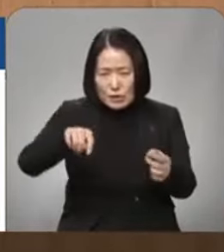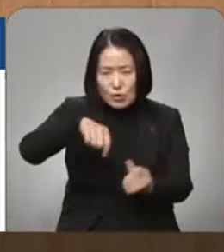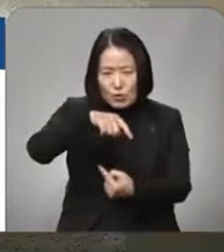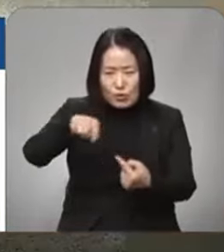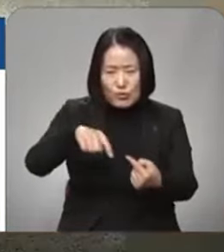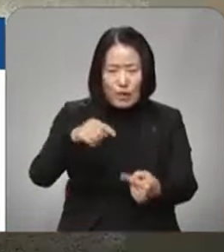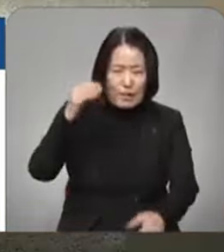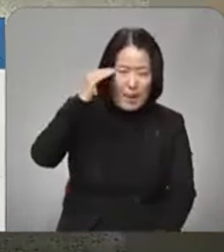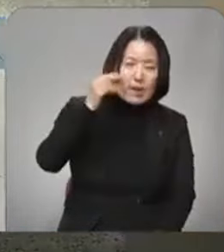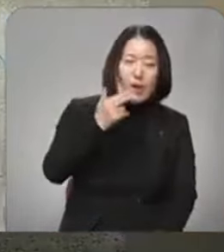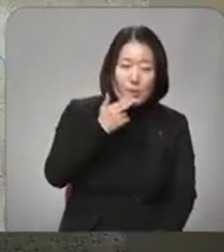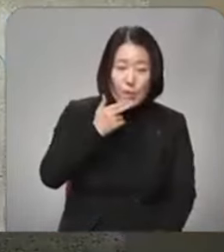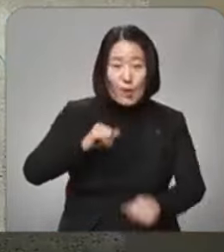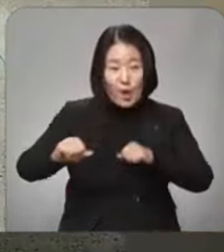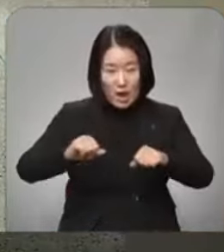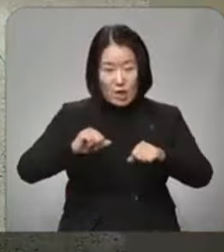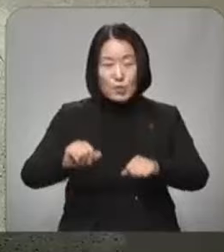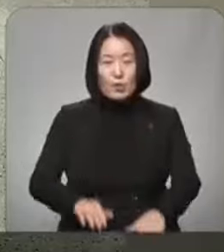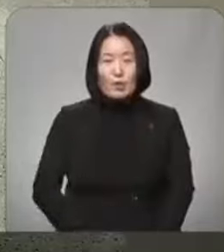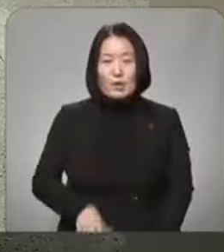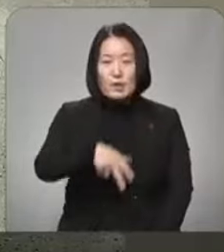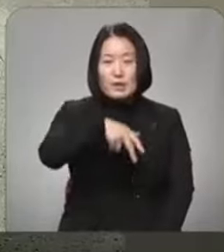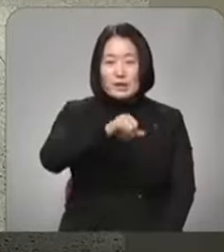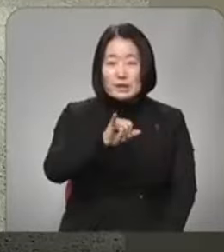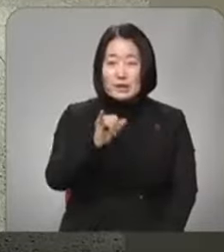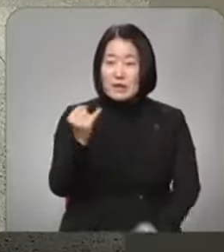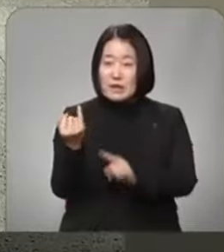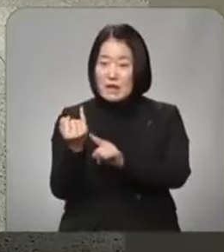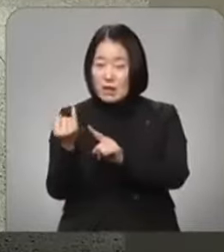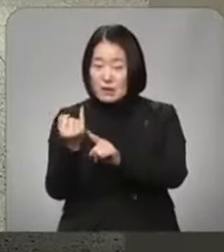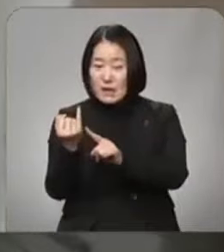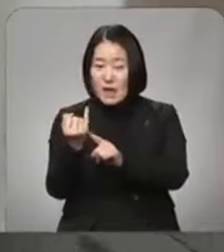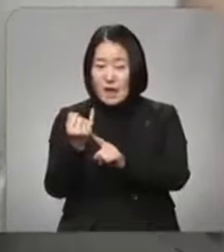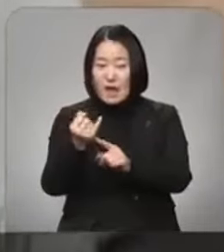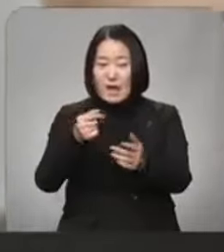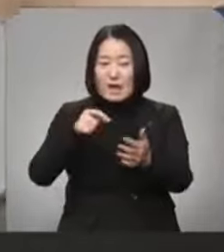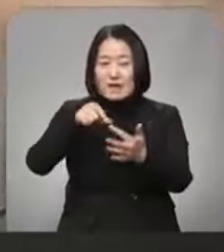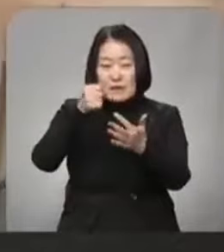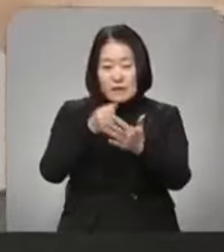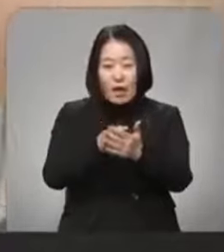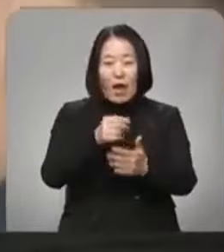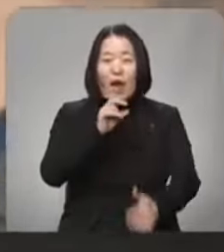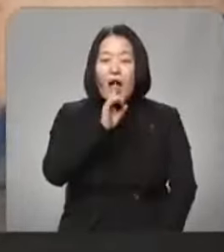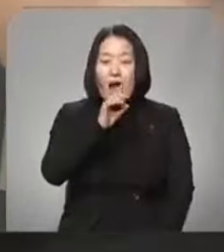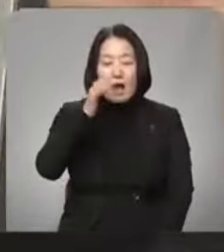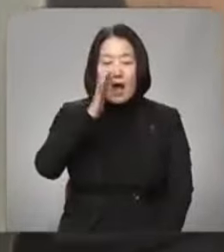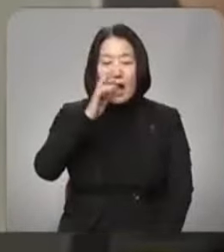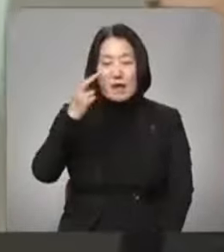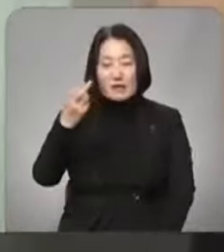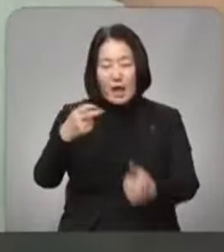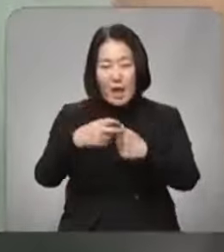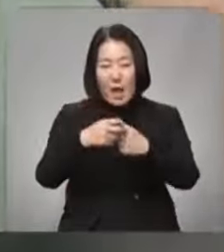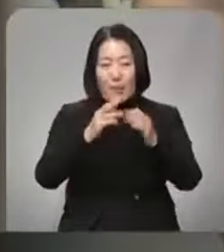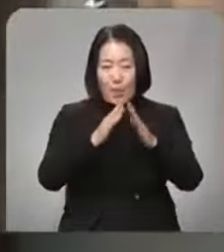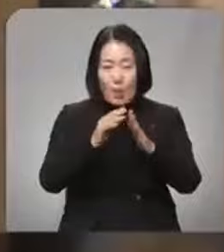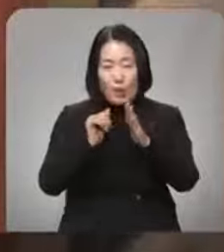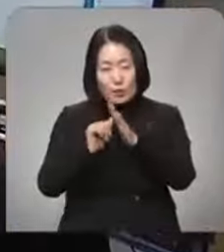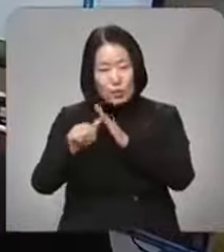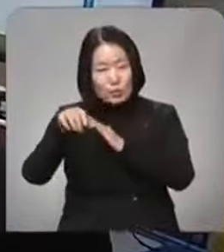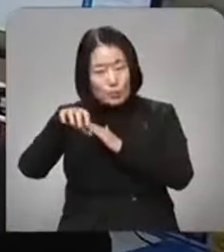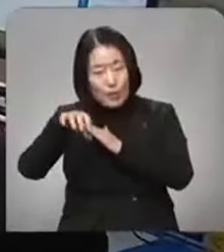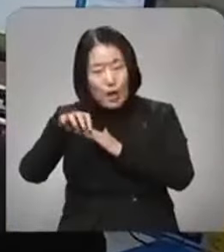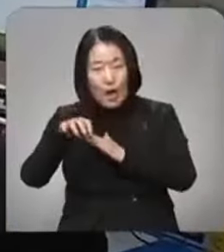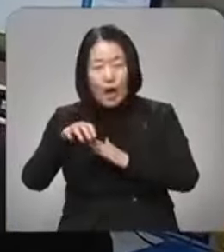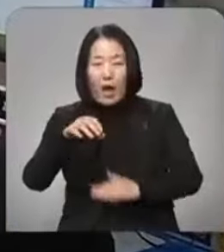지장이 없도록 지역미 질병관리청장도 대회 지정병원인 강릉 아산병원과 대회 선수촌,